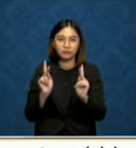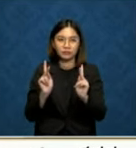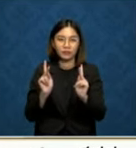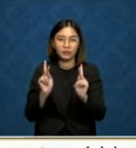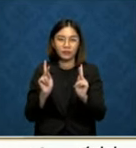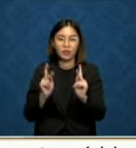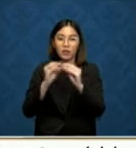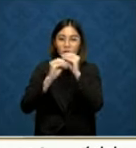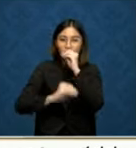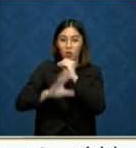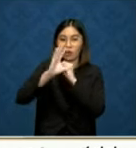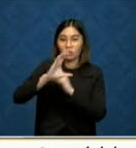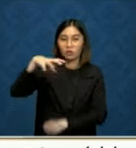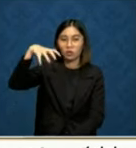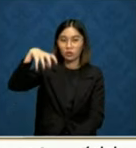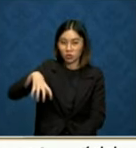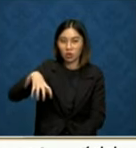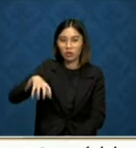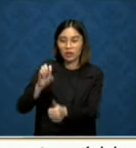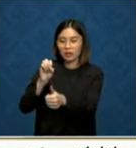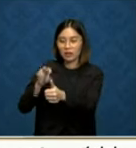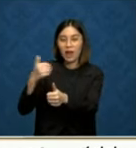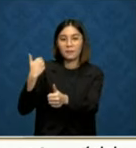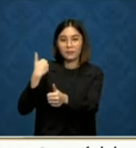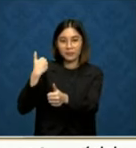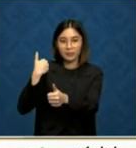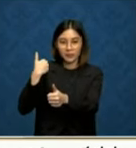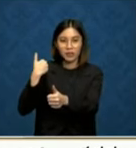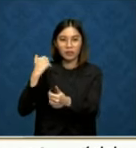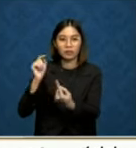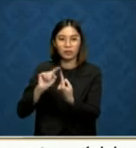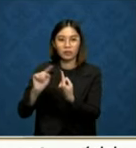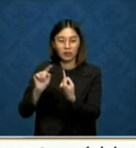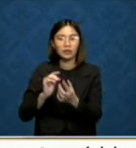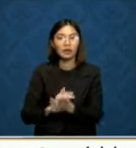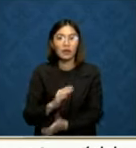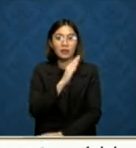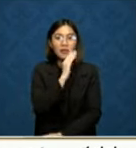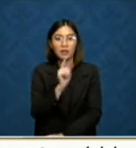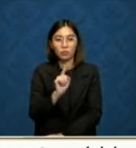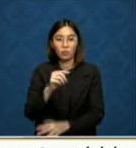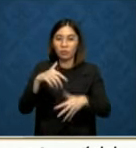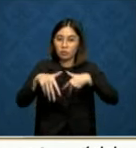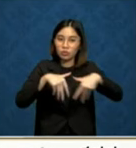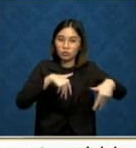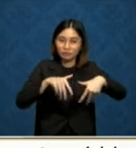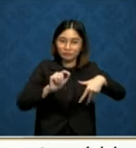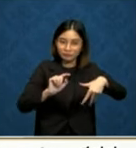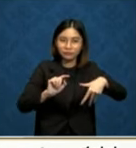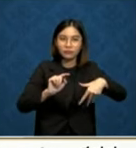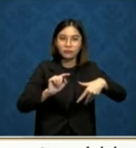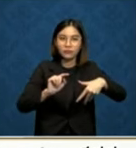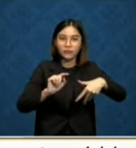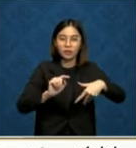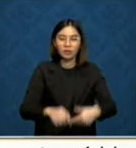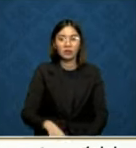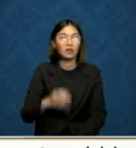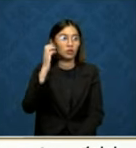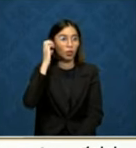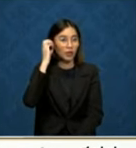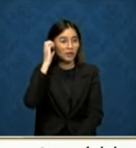ระทัฐศะกจการทุัษำนาคมนะฮะ หรอก่สอตชอว่าหากผู้บริโภคไปเปลี่ยนแพothes